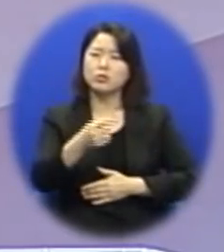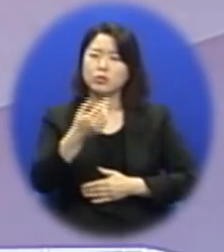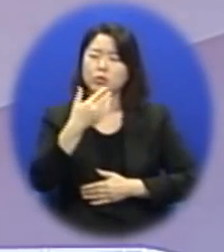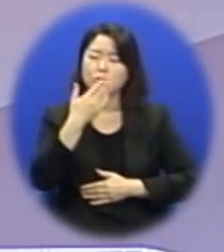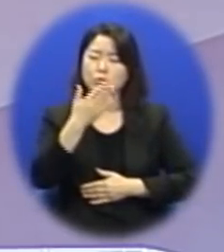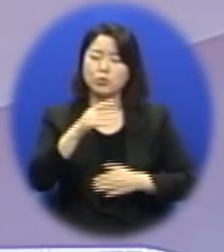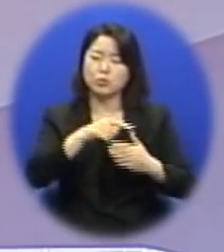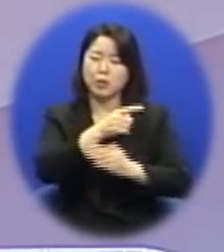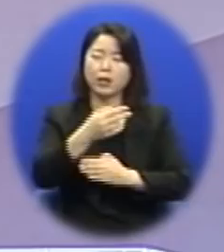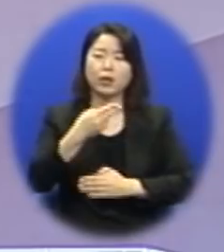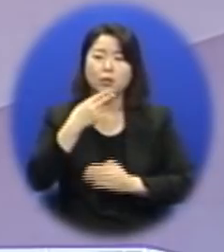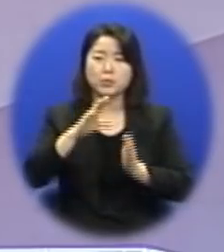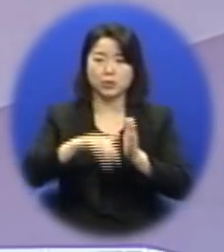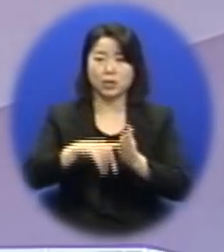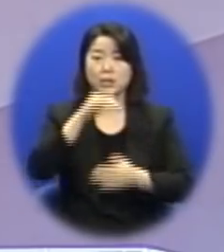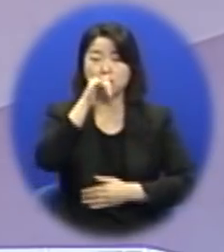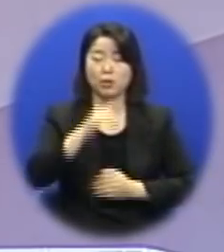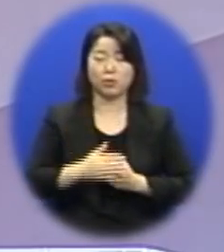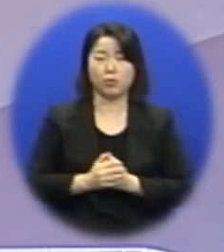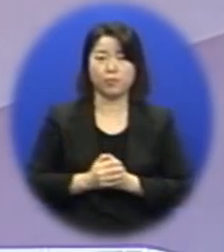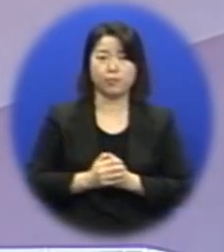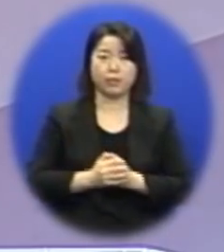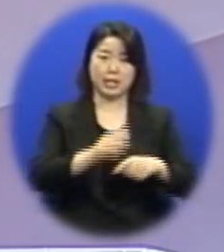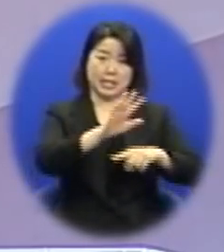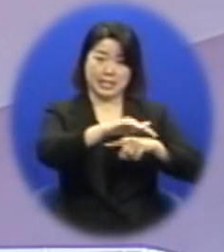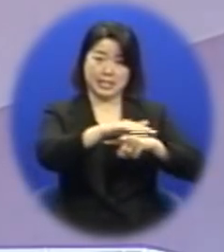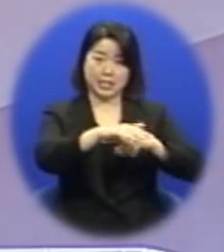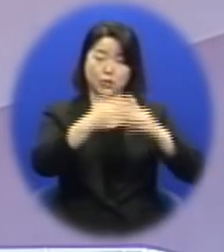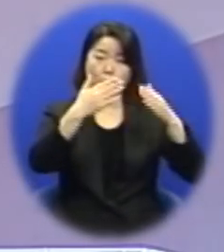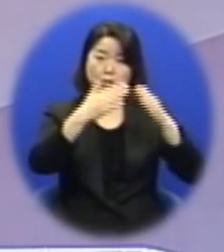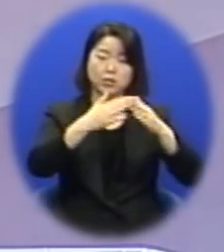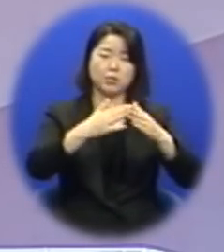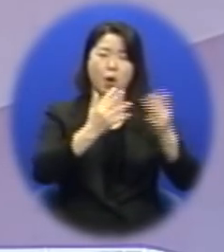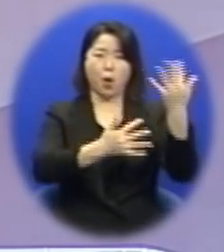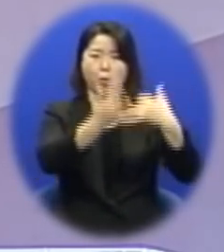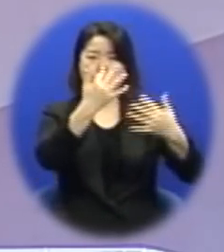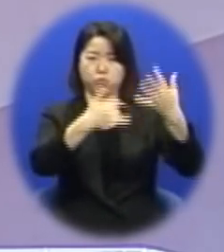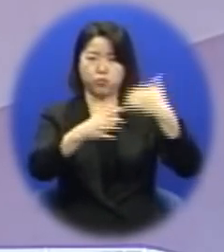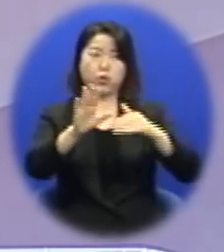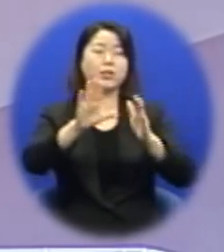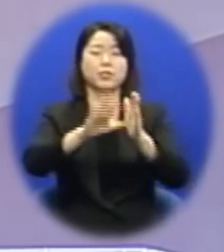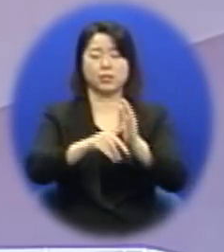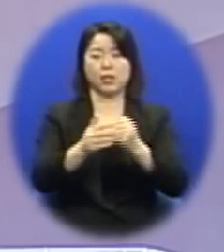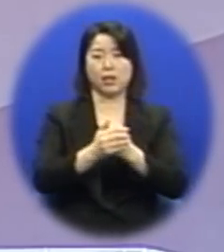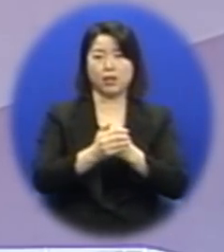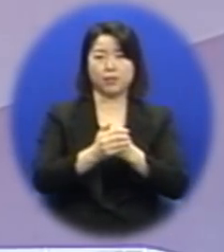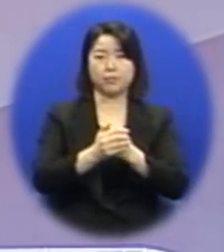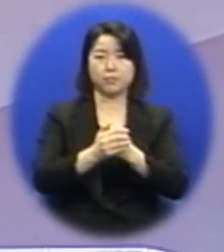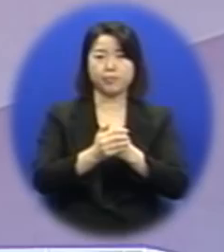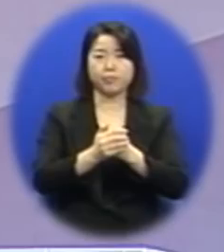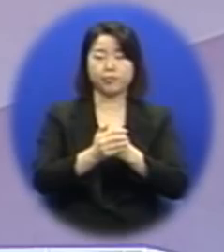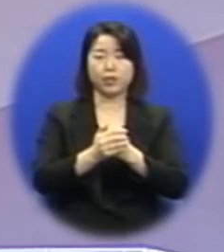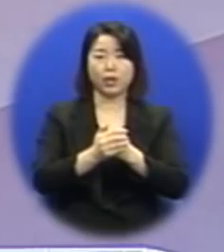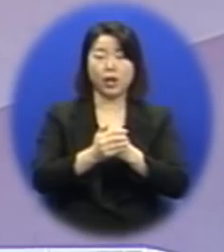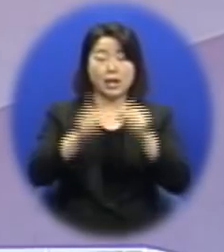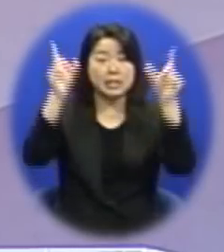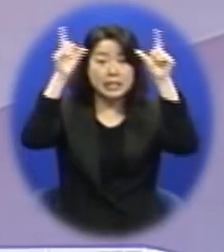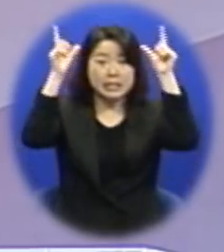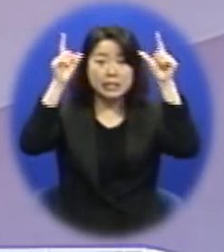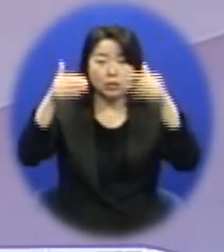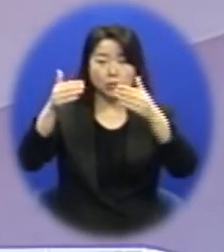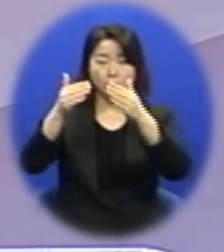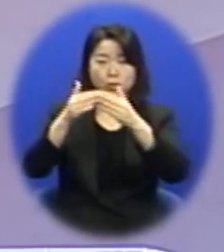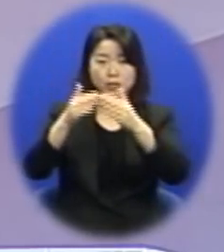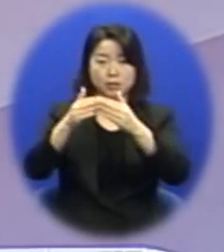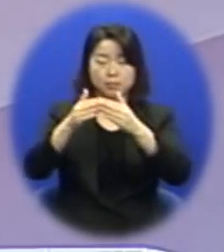때가 있어요 시골집에 불이 났을 때 그때이 외에